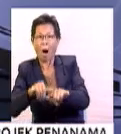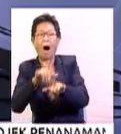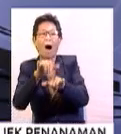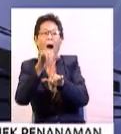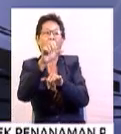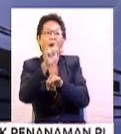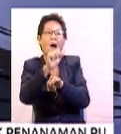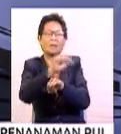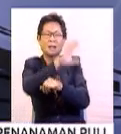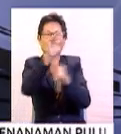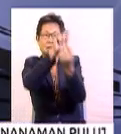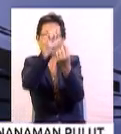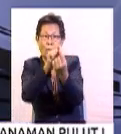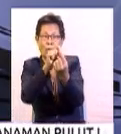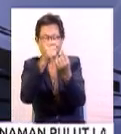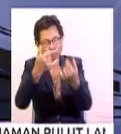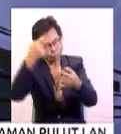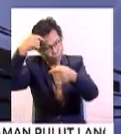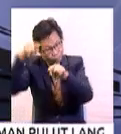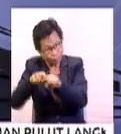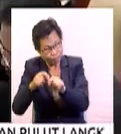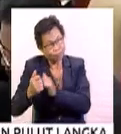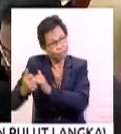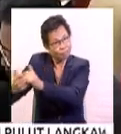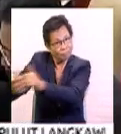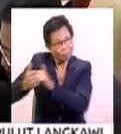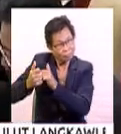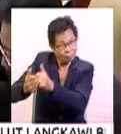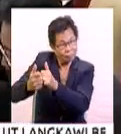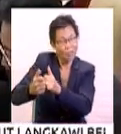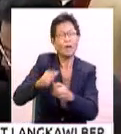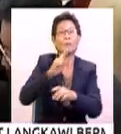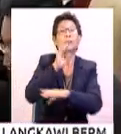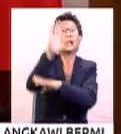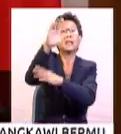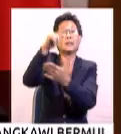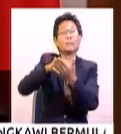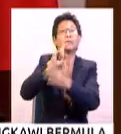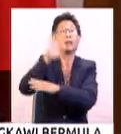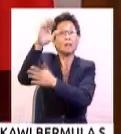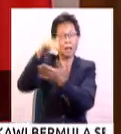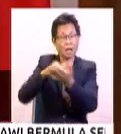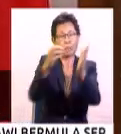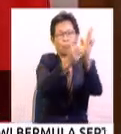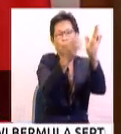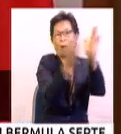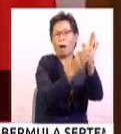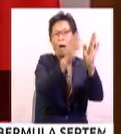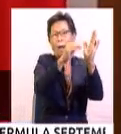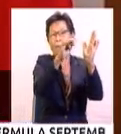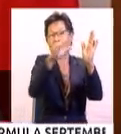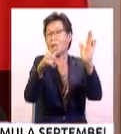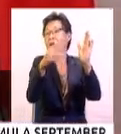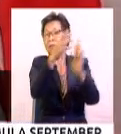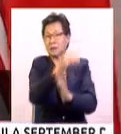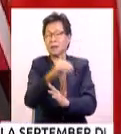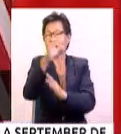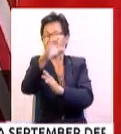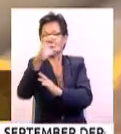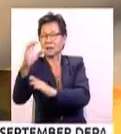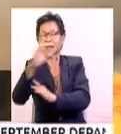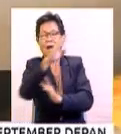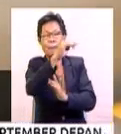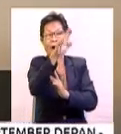dan spesifikasi yang telah dipersetujui bersama. Dalam perjanjian ini juga termaktub bahawa MRL dan